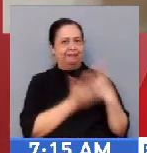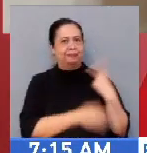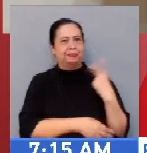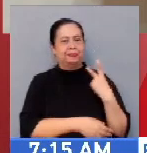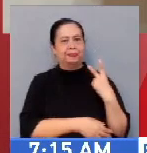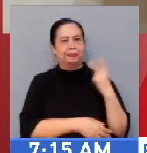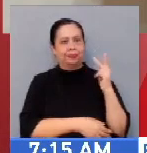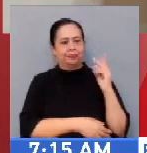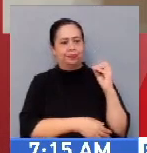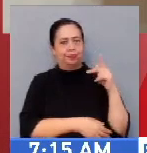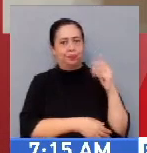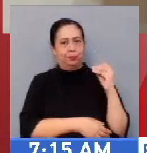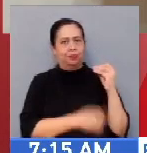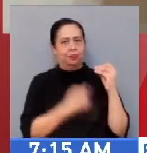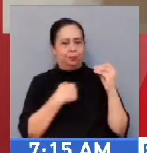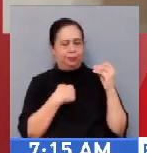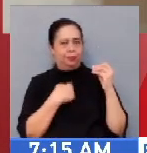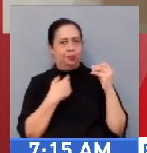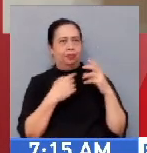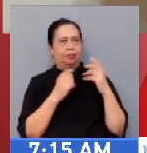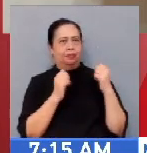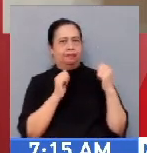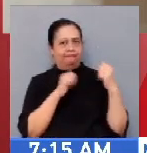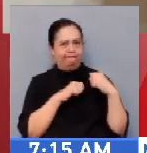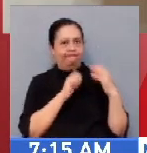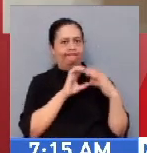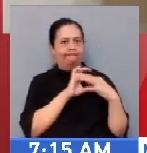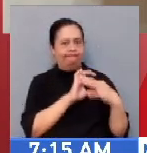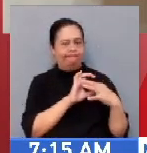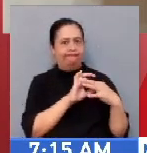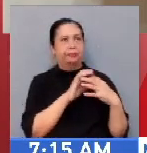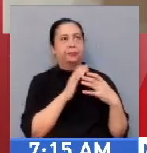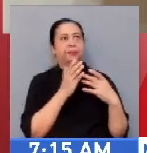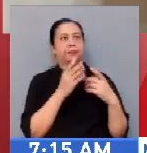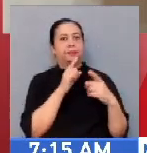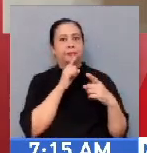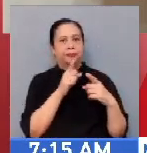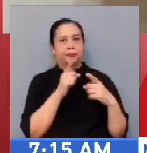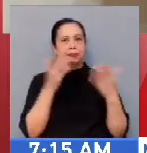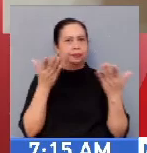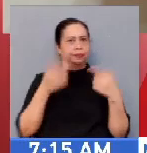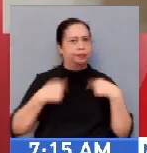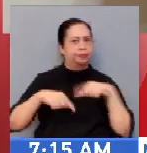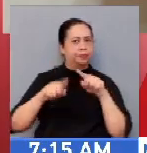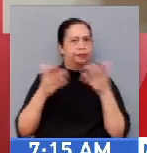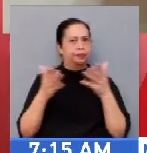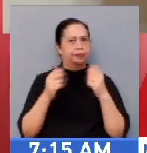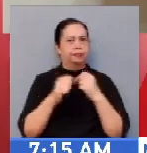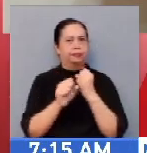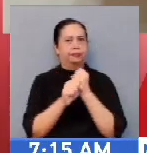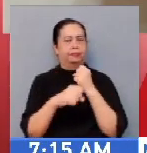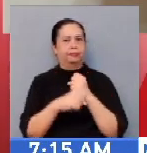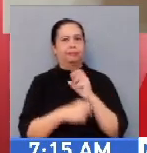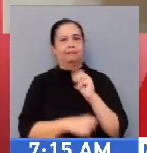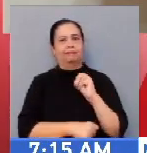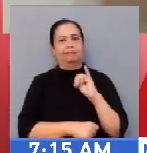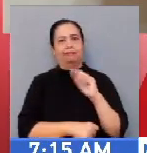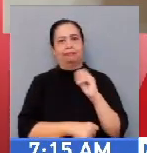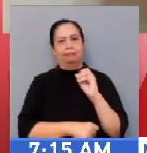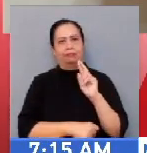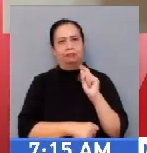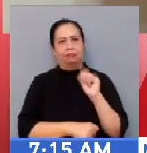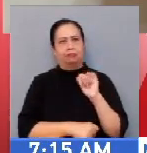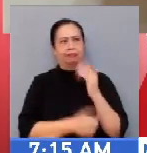least pagtibayin yung aming talagang direksyon papunta sa pagbubuo ng minorya. May ilan pa po kaming